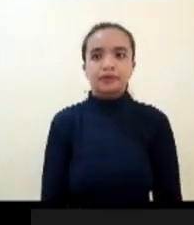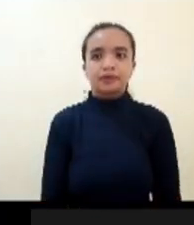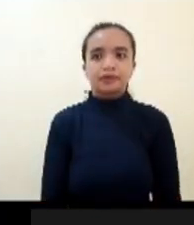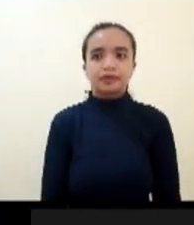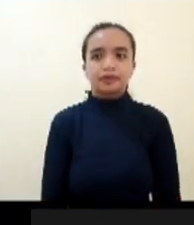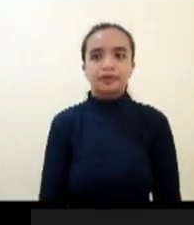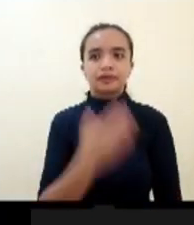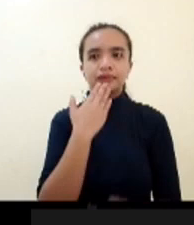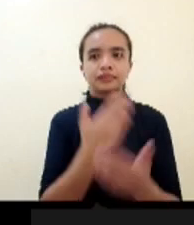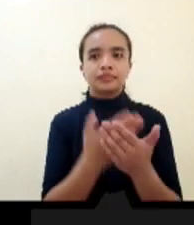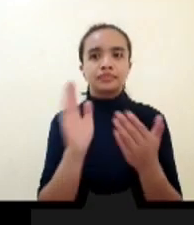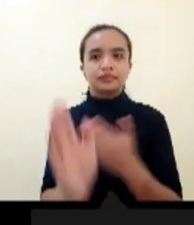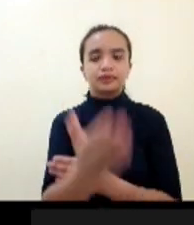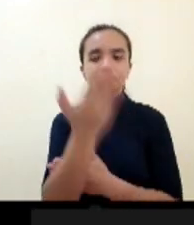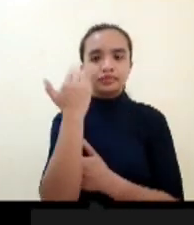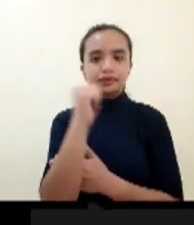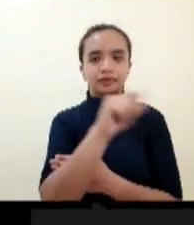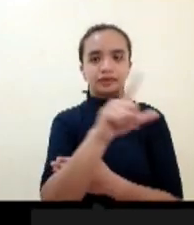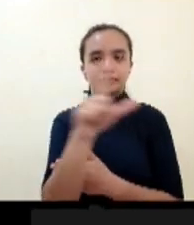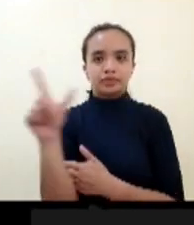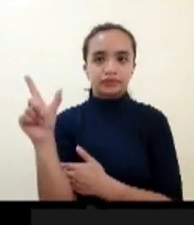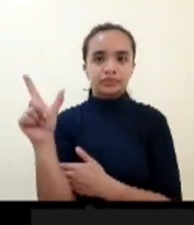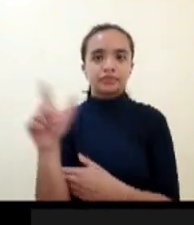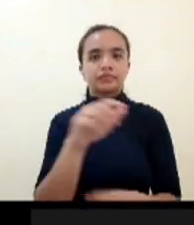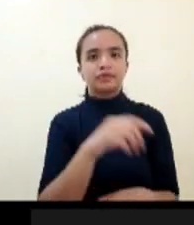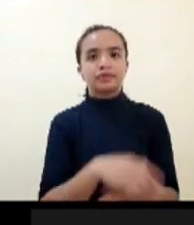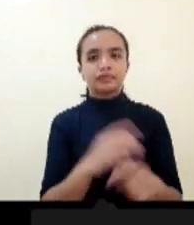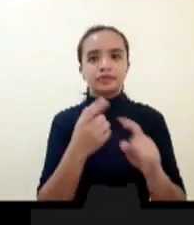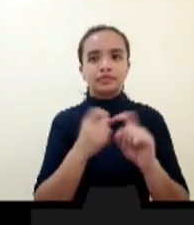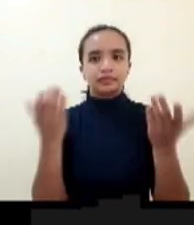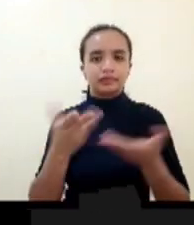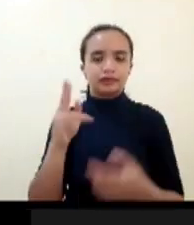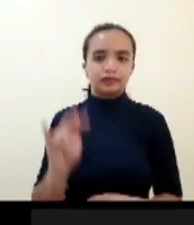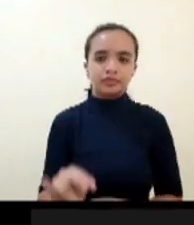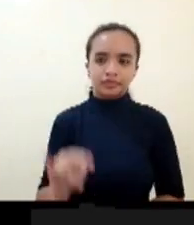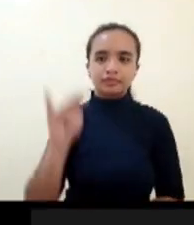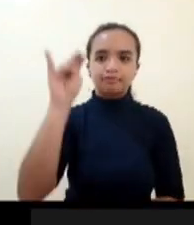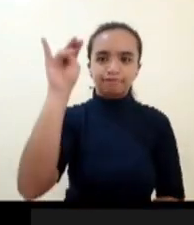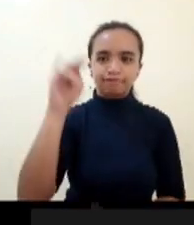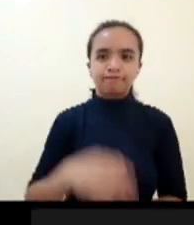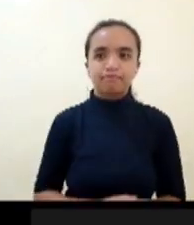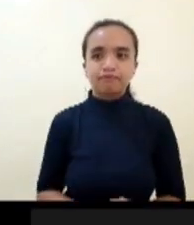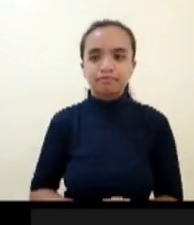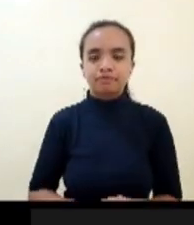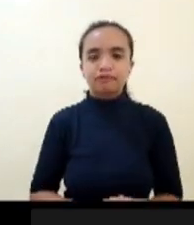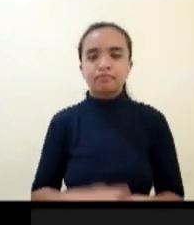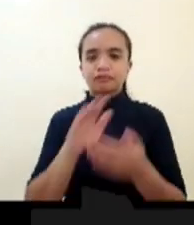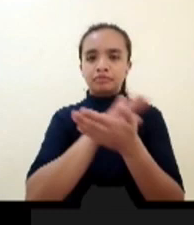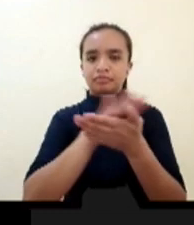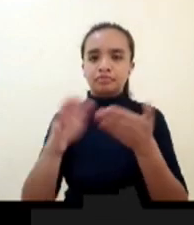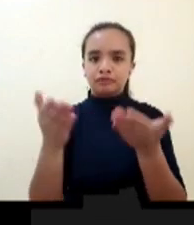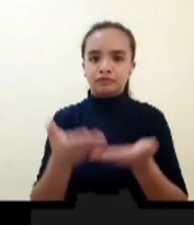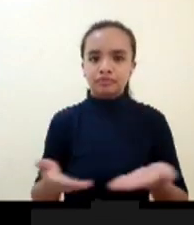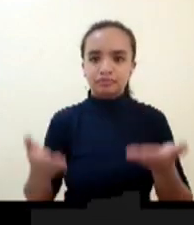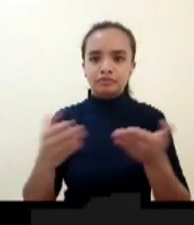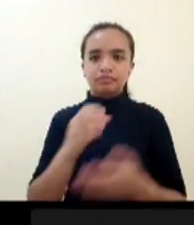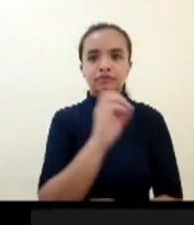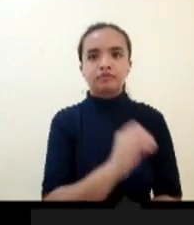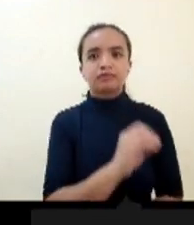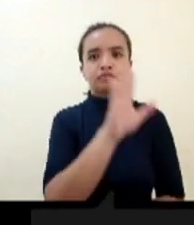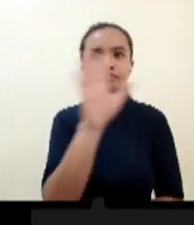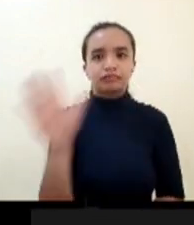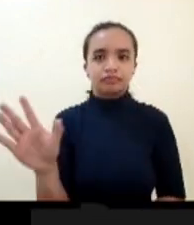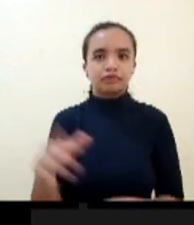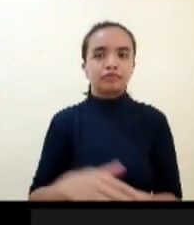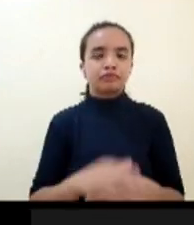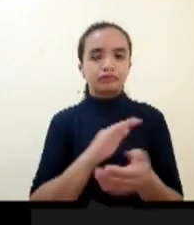Magandang araw po sa ating lahat. Name Bag Aldao, coming here from Ilocos Norte. Nice to be here in Rise and Shine Pilipinas.